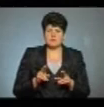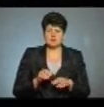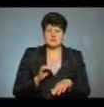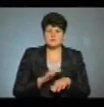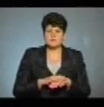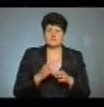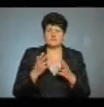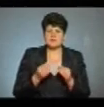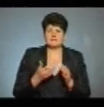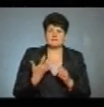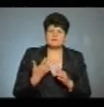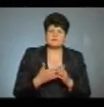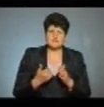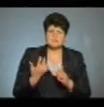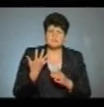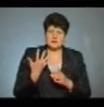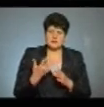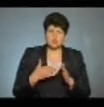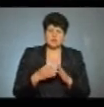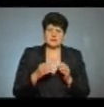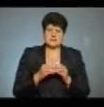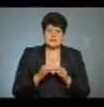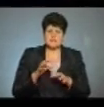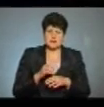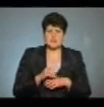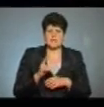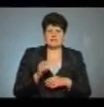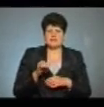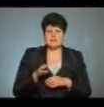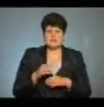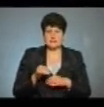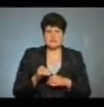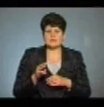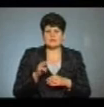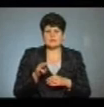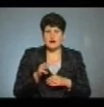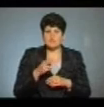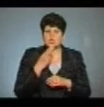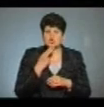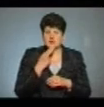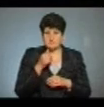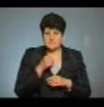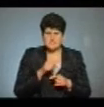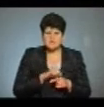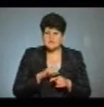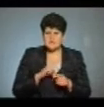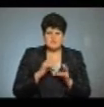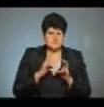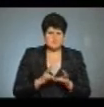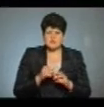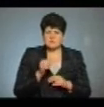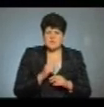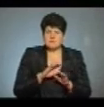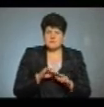день від 5 до 10 нападів кліщів. Це квітень, і травень і червень місяць, найбільш небезпечні місяці.